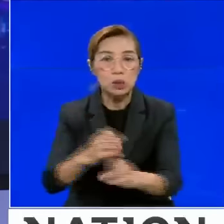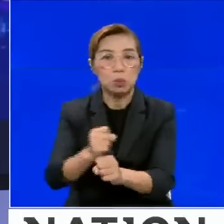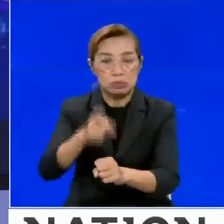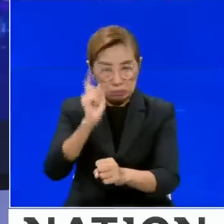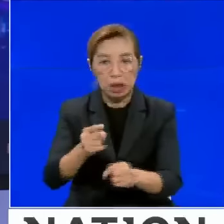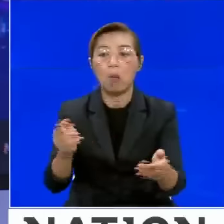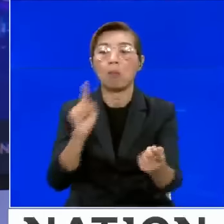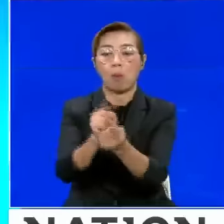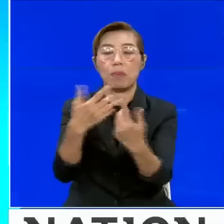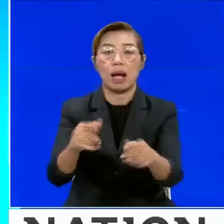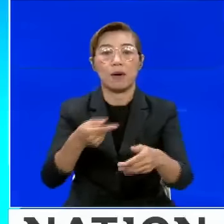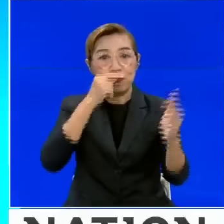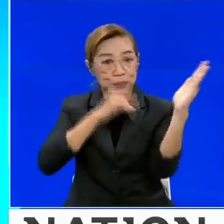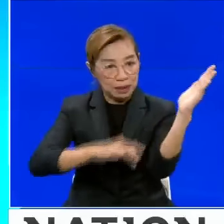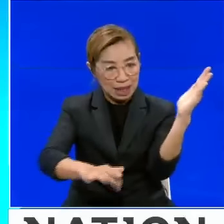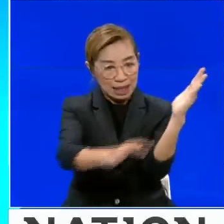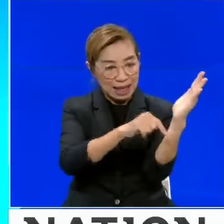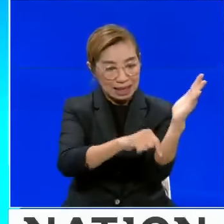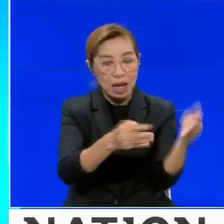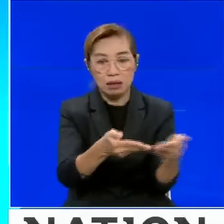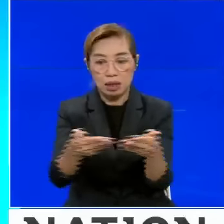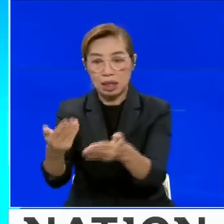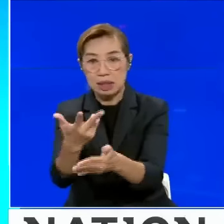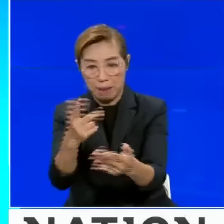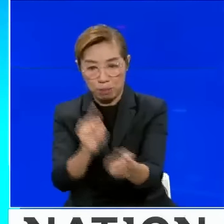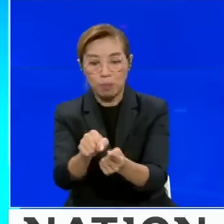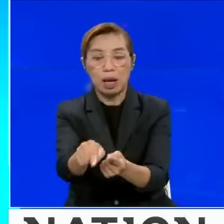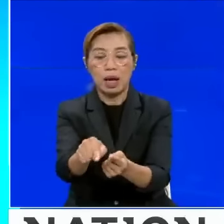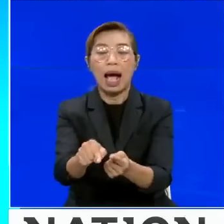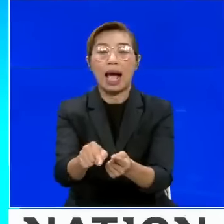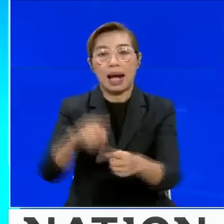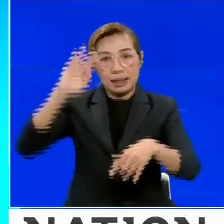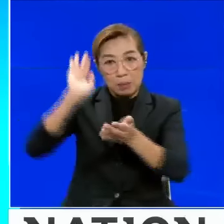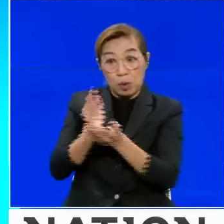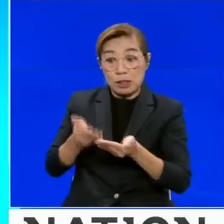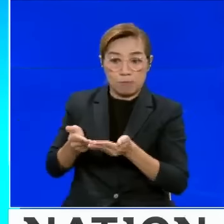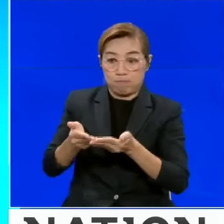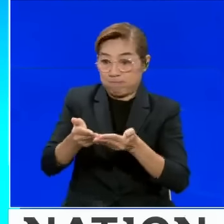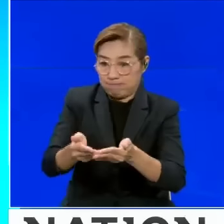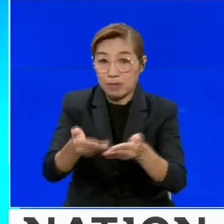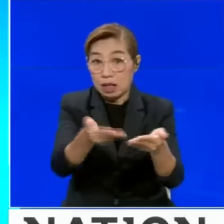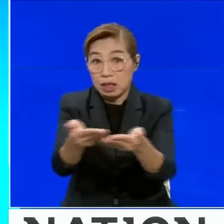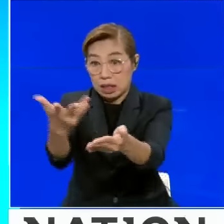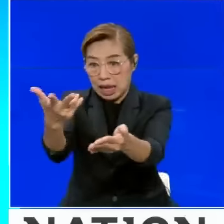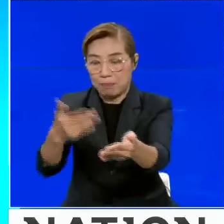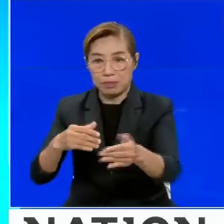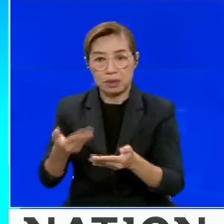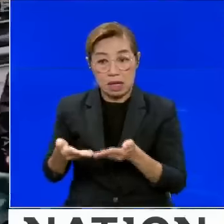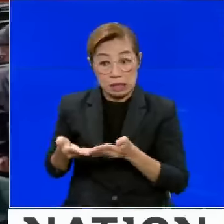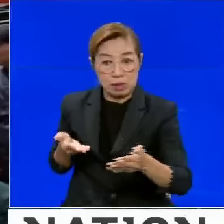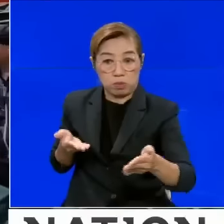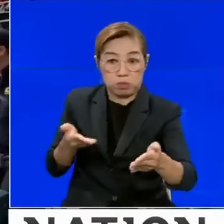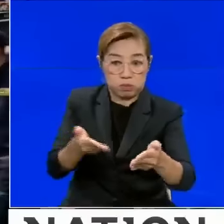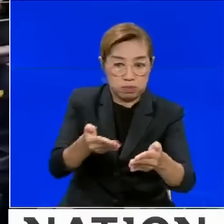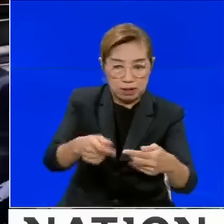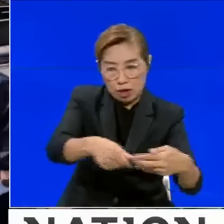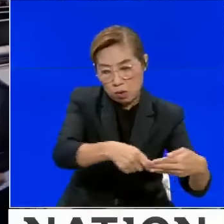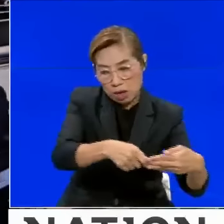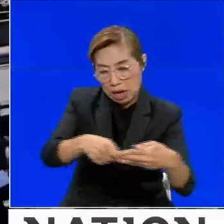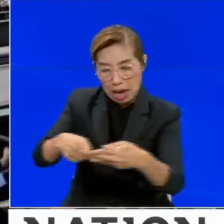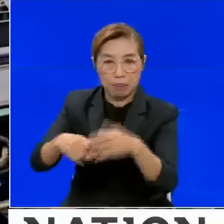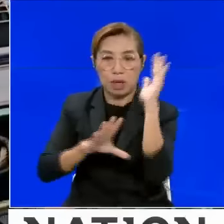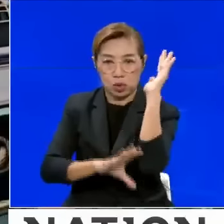อยลำอยู่ในอ่าวไทยตอนนี้ก็บอกว่ามีการส่งเรือเร็วเข้าไปประกบแล้วนะเดี๋ยวจะเอาเข้าท่าเทียบเรือที่จังหวัดสงขลานะ